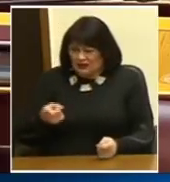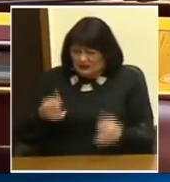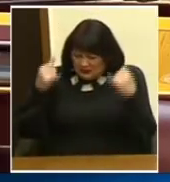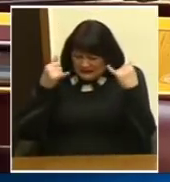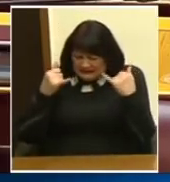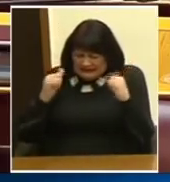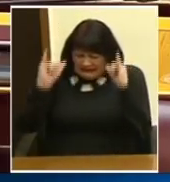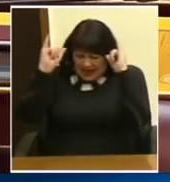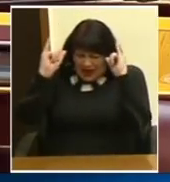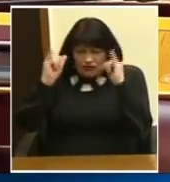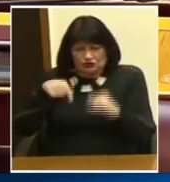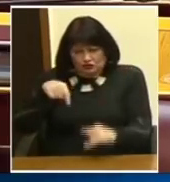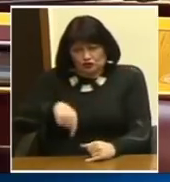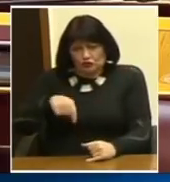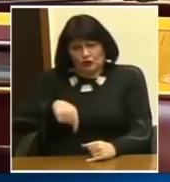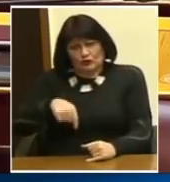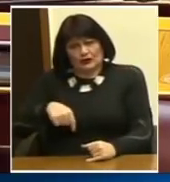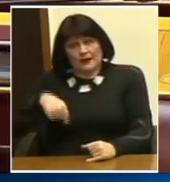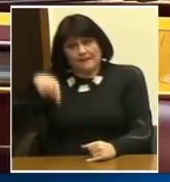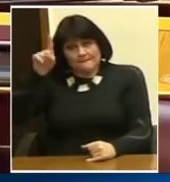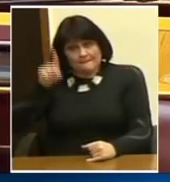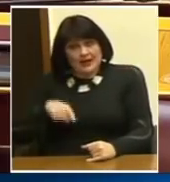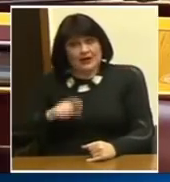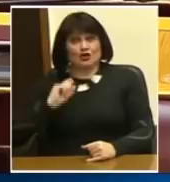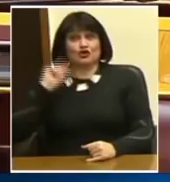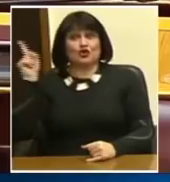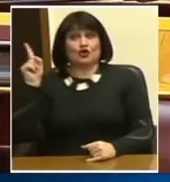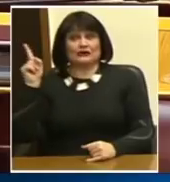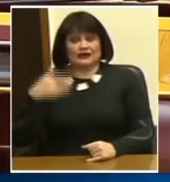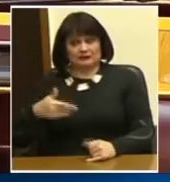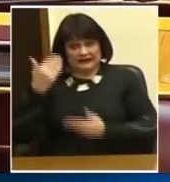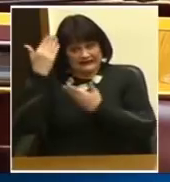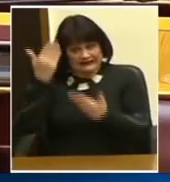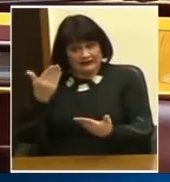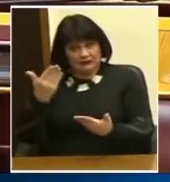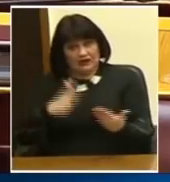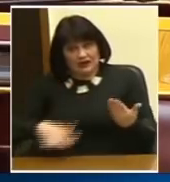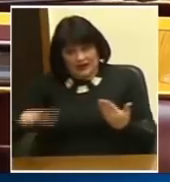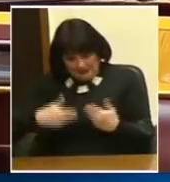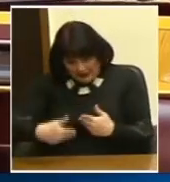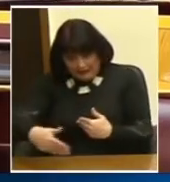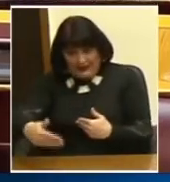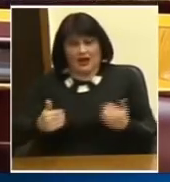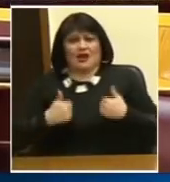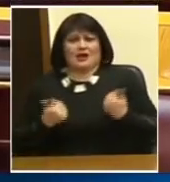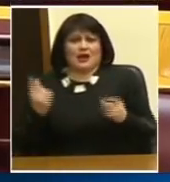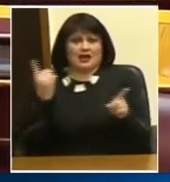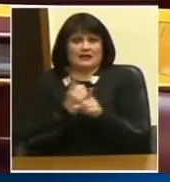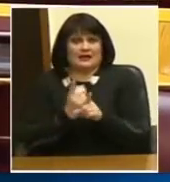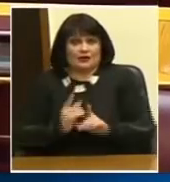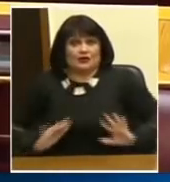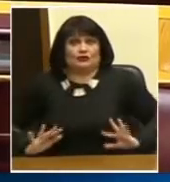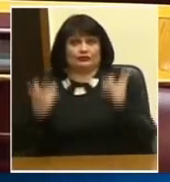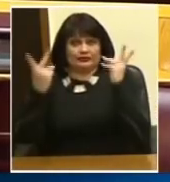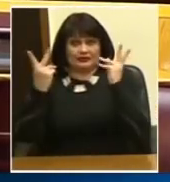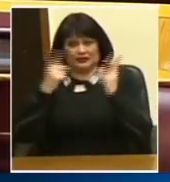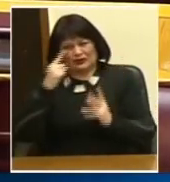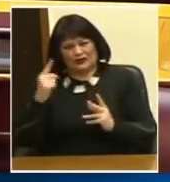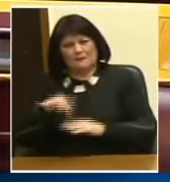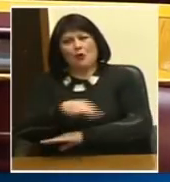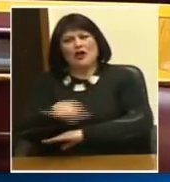τις ημέρες μάλιστα που γιορτάζουμε και τιμάμε όλη η χώρα και ιδιαίτερα η νεολαία την εξέγερση του Νοέμβρη